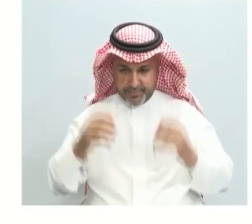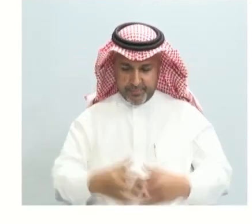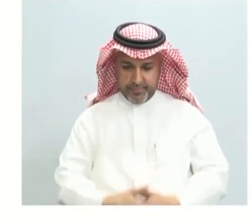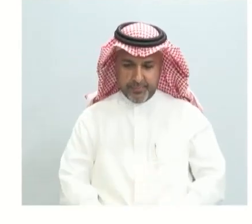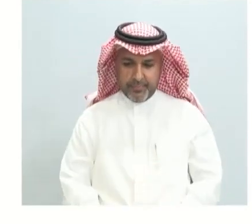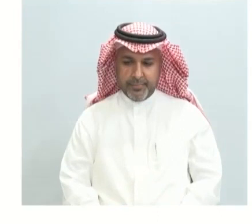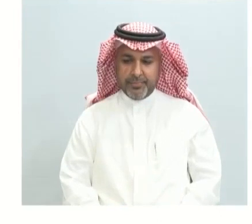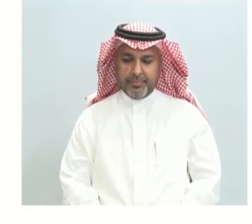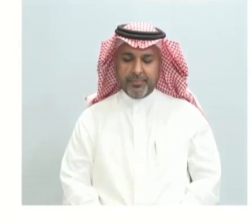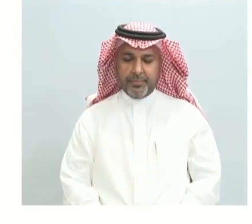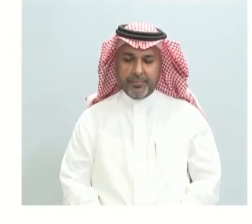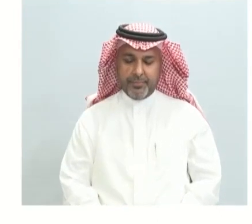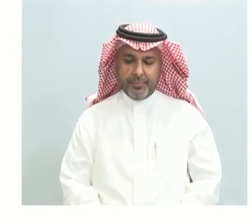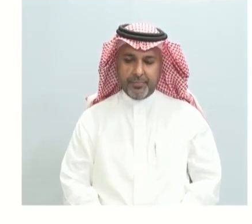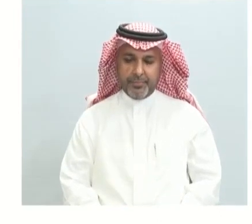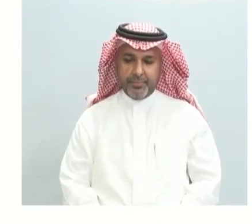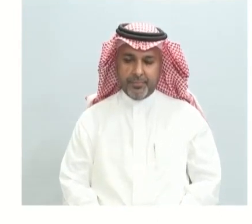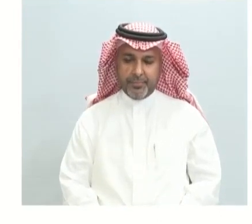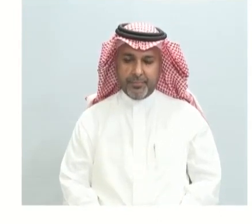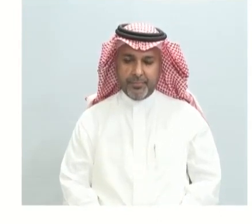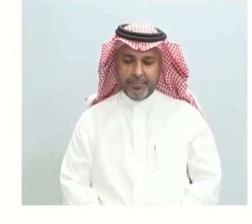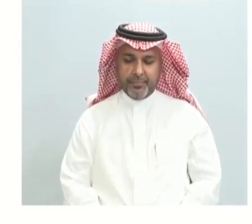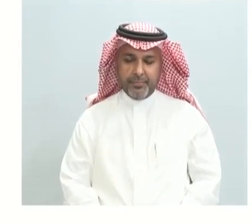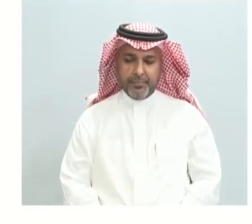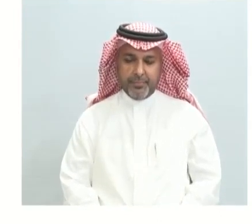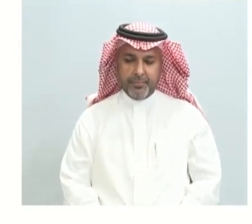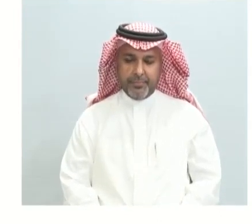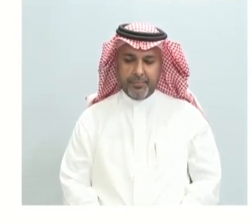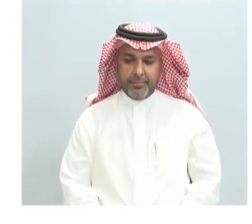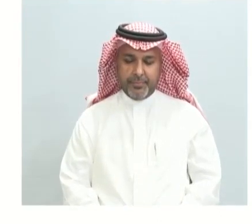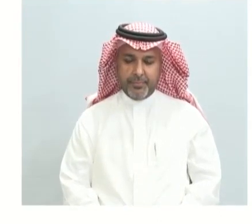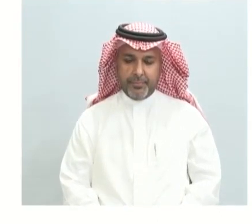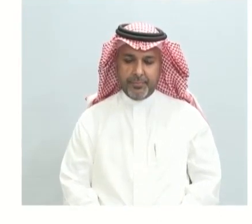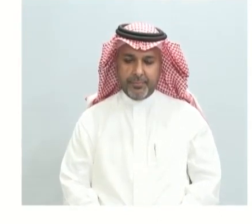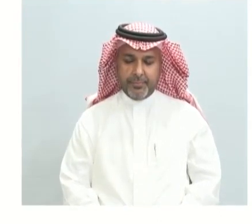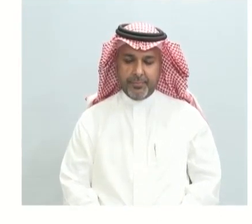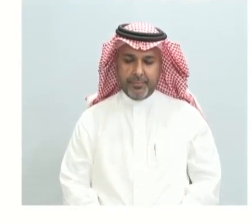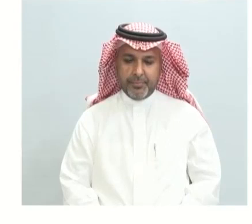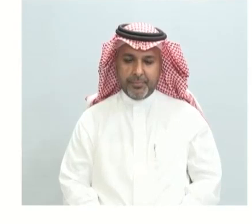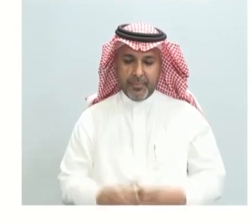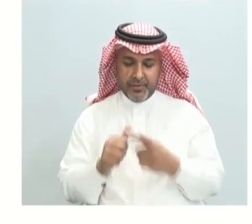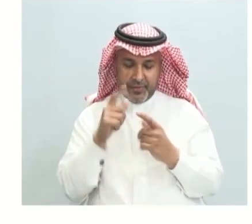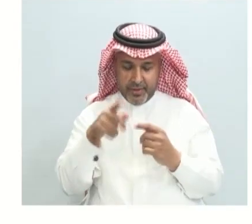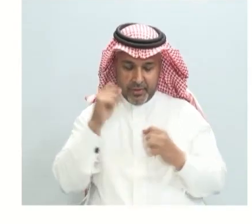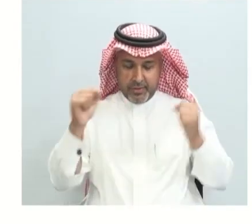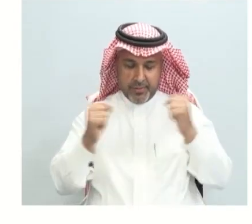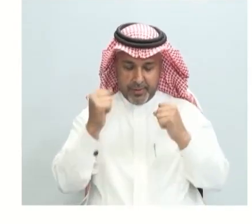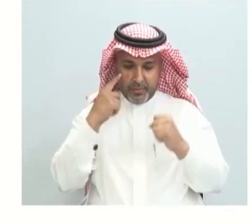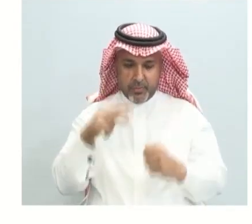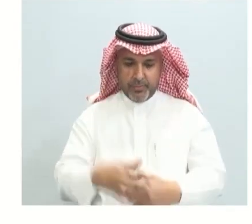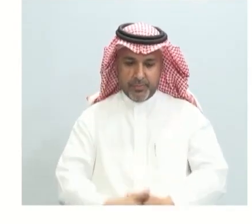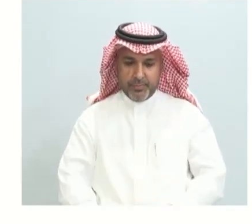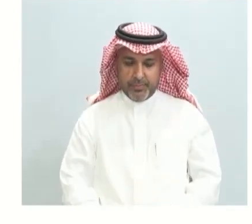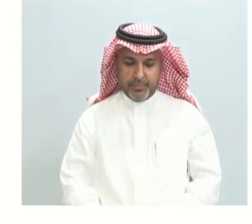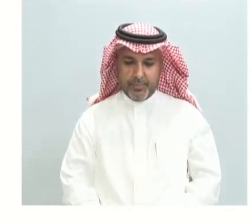ممكن تطلع انت ايضا طول الضلع سي على حسب المطلوب نبدا نشوف المثال اللي معنا الان بستخدم فيه